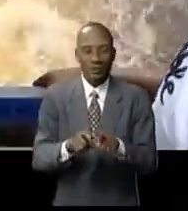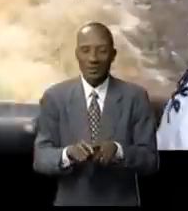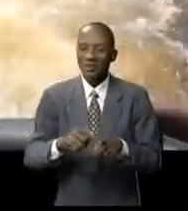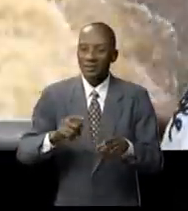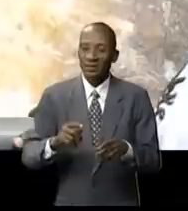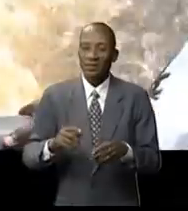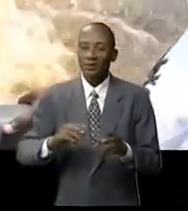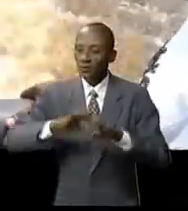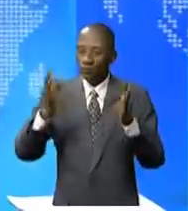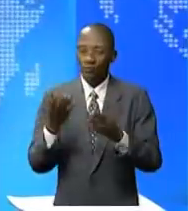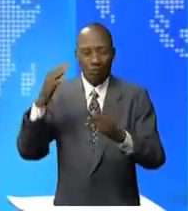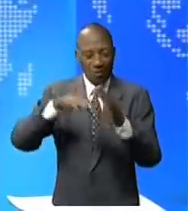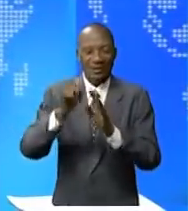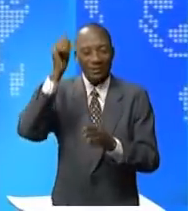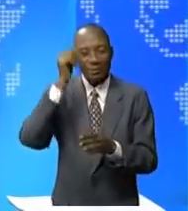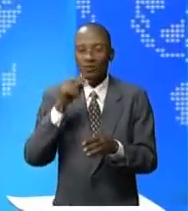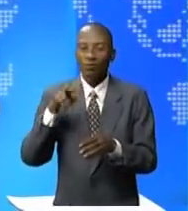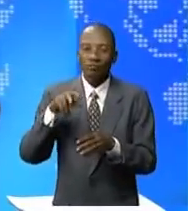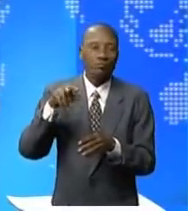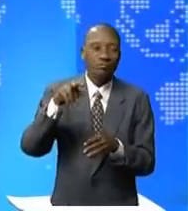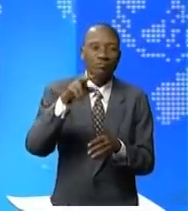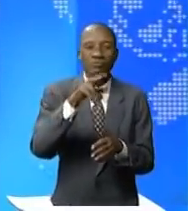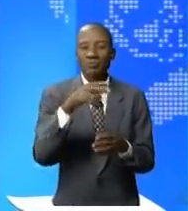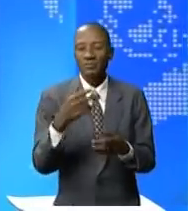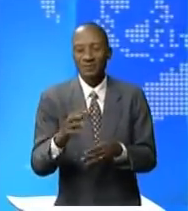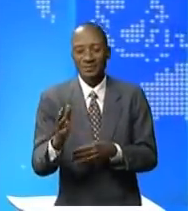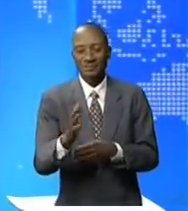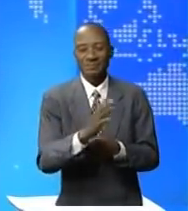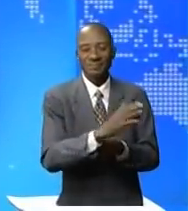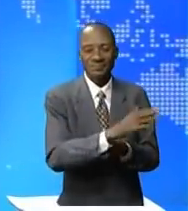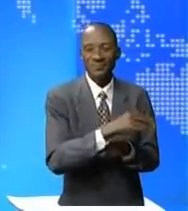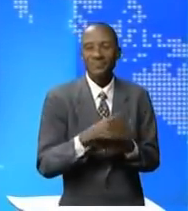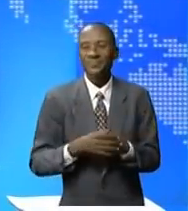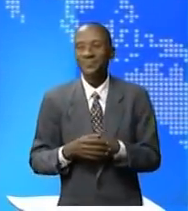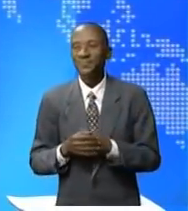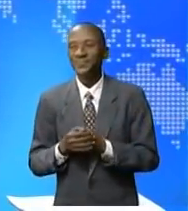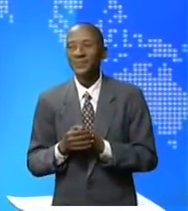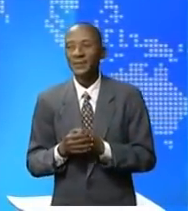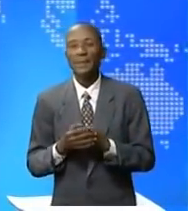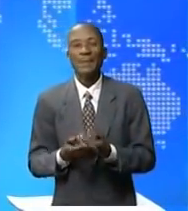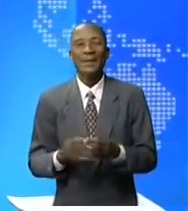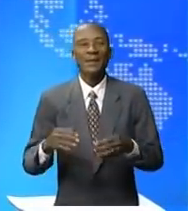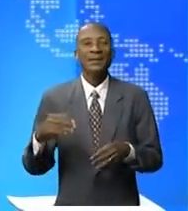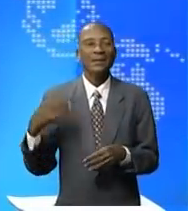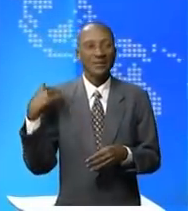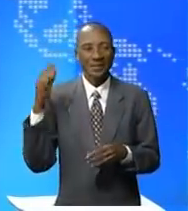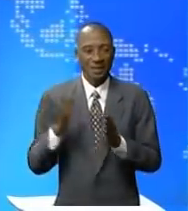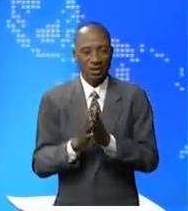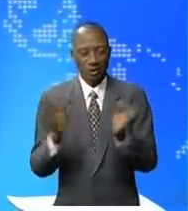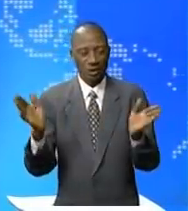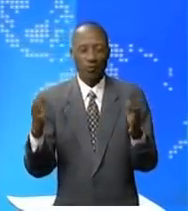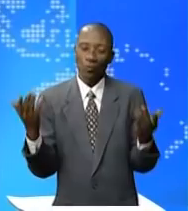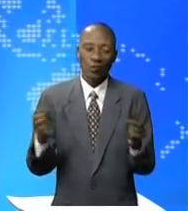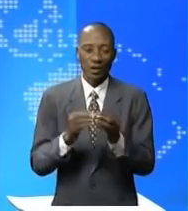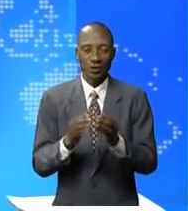moteurs de ce bateau. Et sachez également que la plaie a été touchée au vif aux états généraux de l'enseignement supérieur et